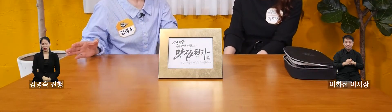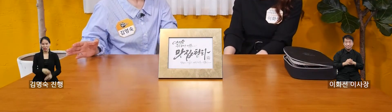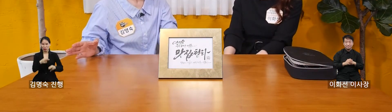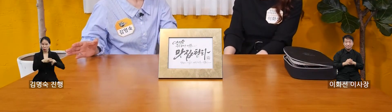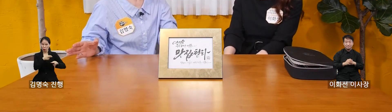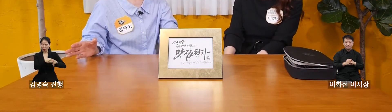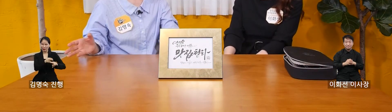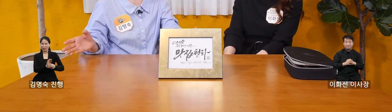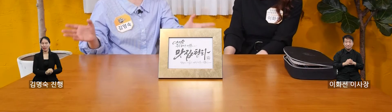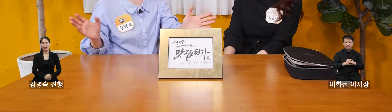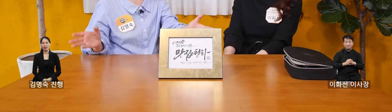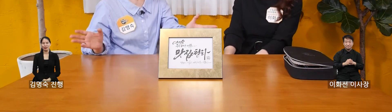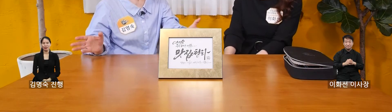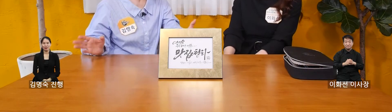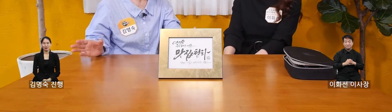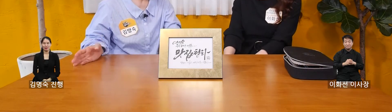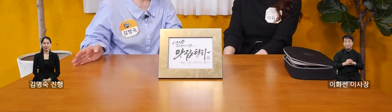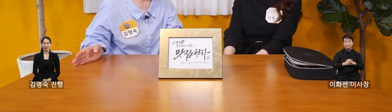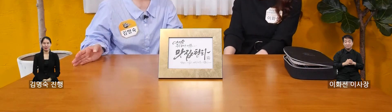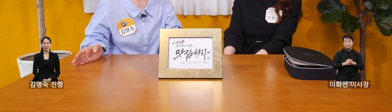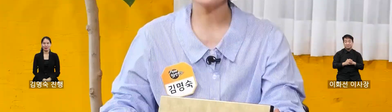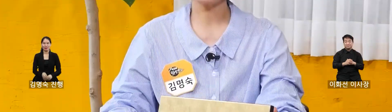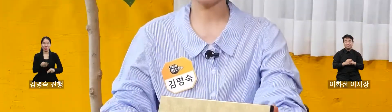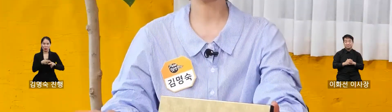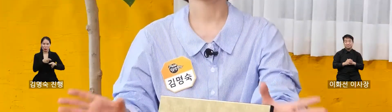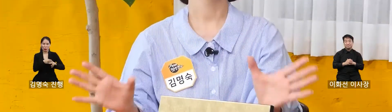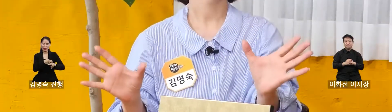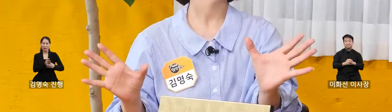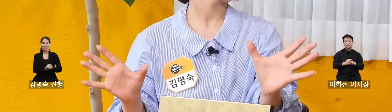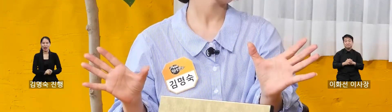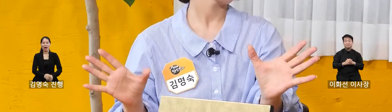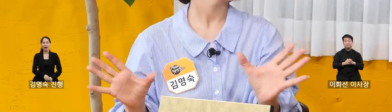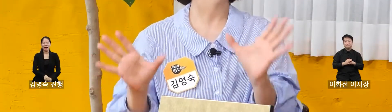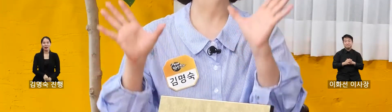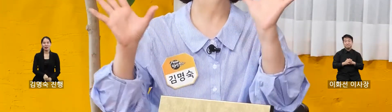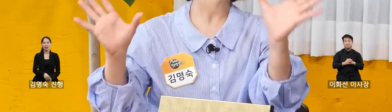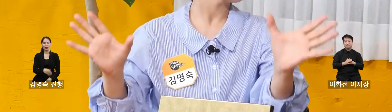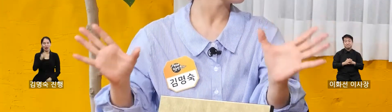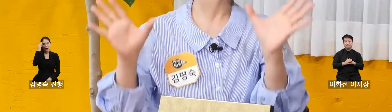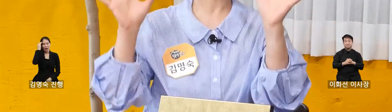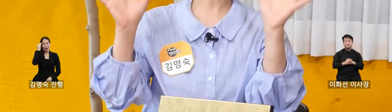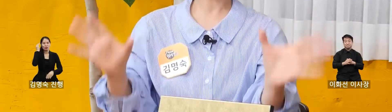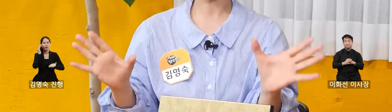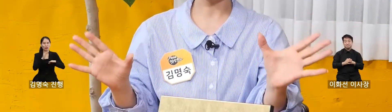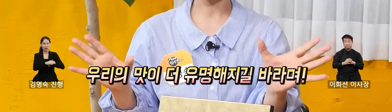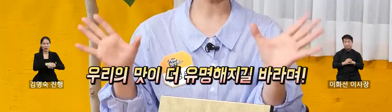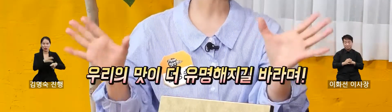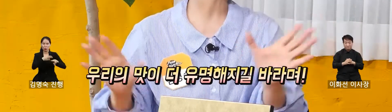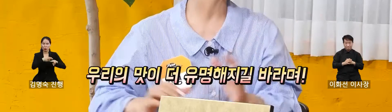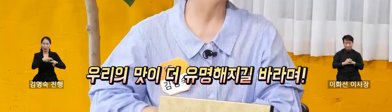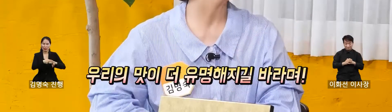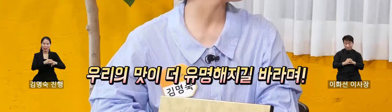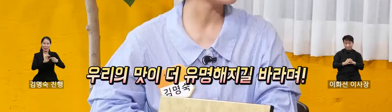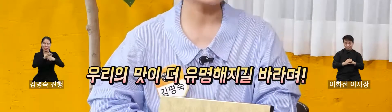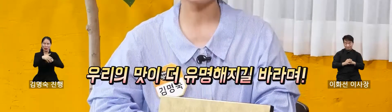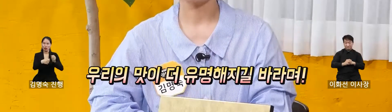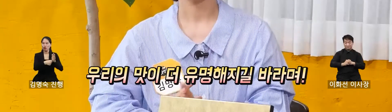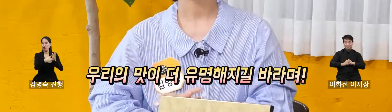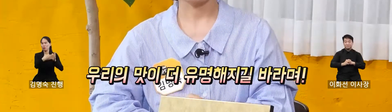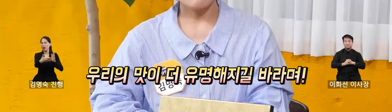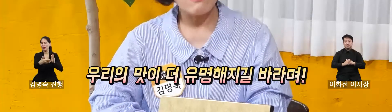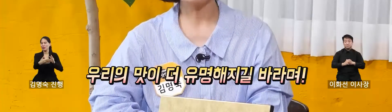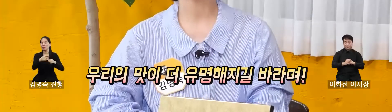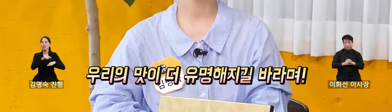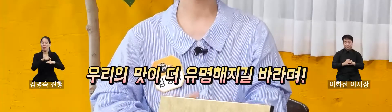돈가스가 비록 처음은 우리나라 것이 아니었지만 이게 우리나라 돈가스가 세계적으로 유명해지길